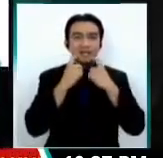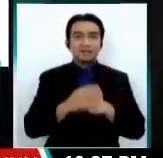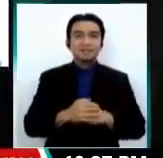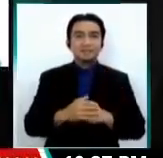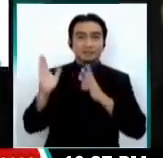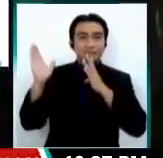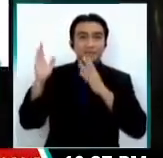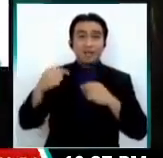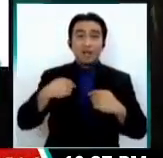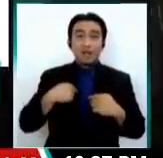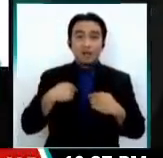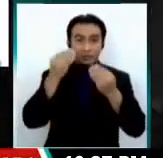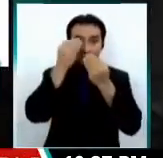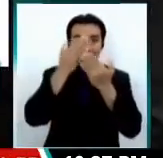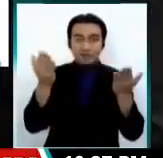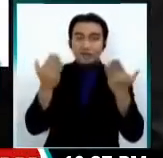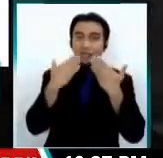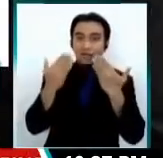and